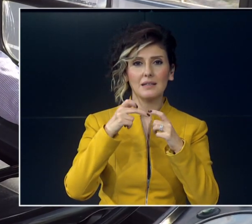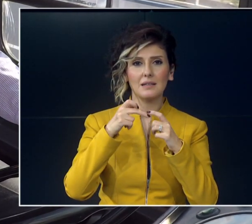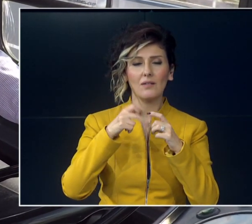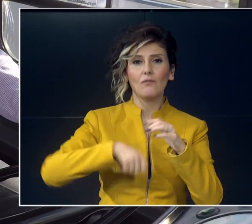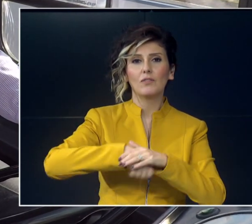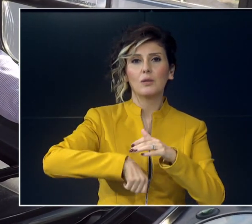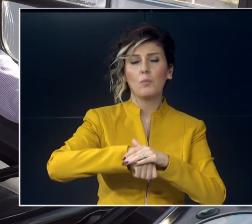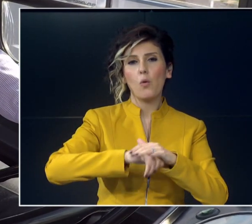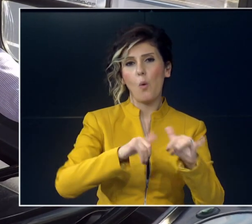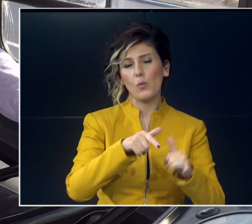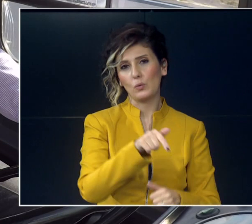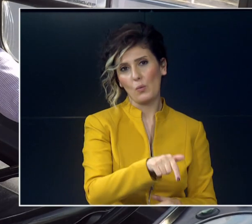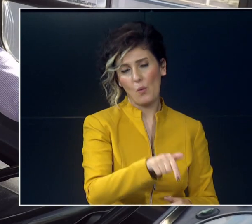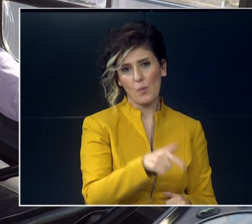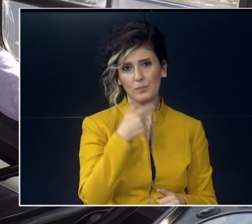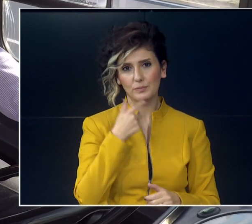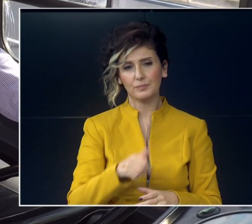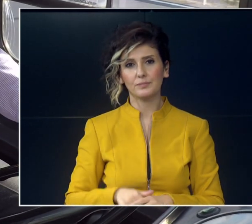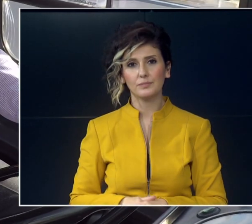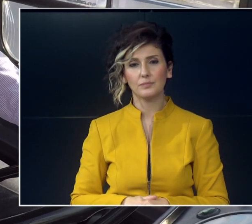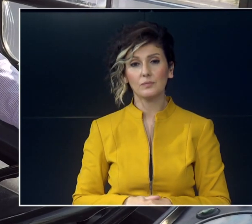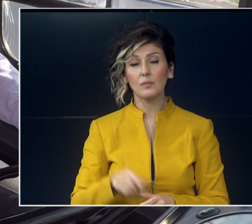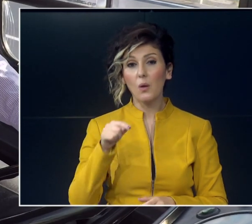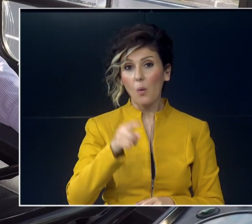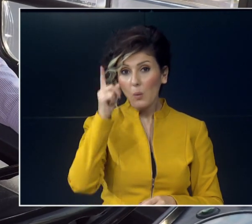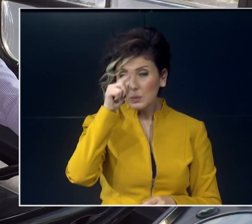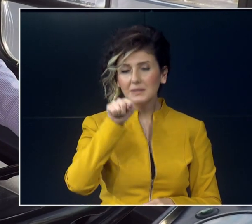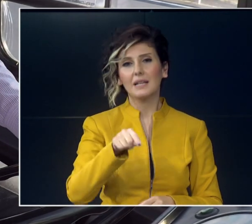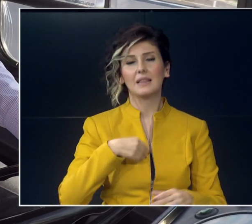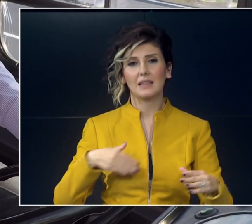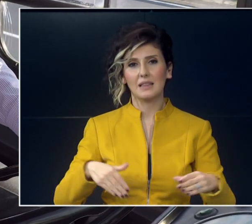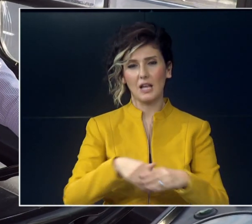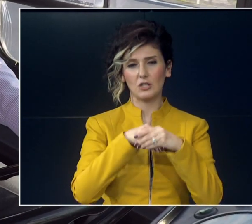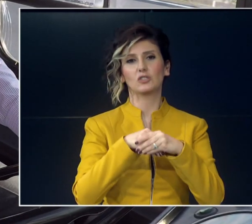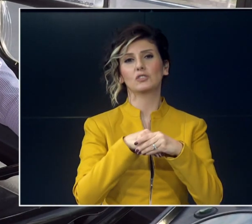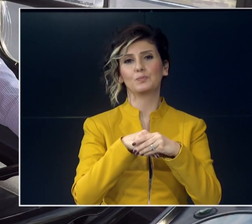futbol oynuyordu. O vesileyle tanıştık. Daha sonra